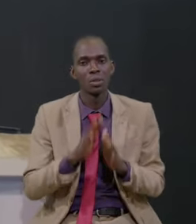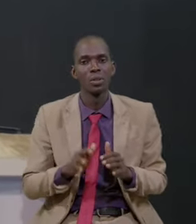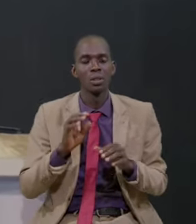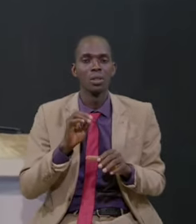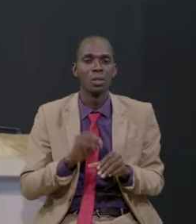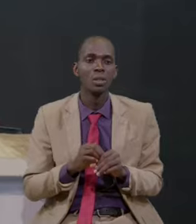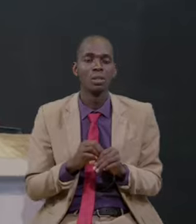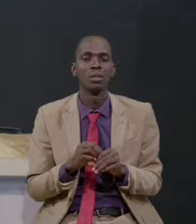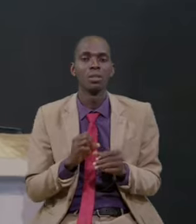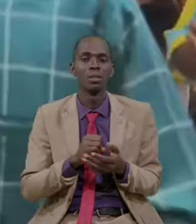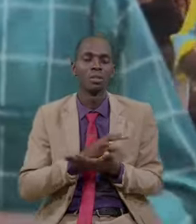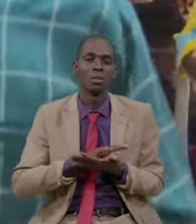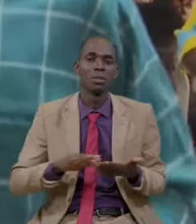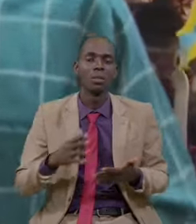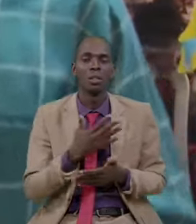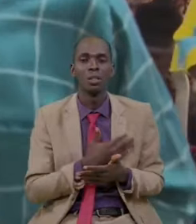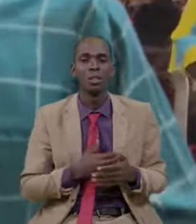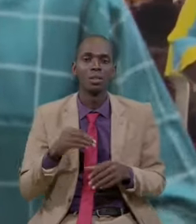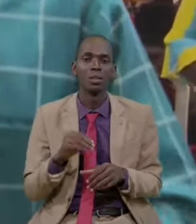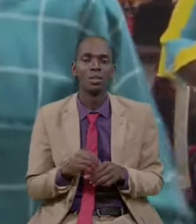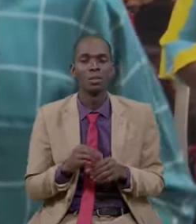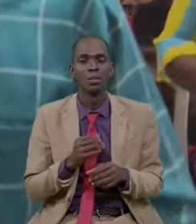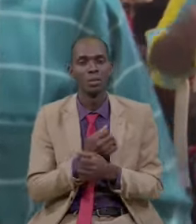sanctification et dans l'amour.